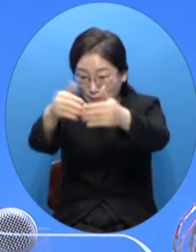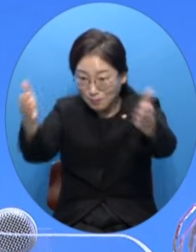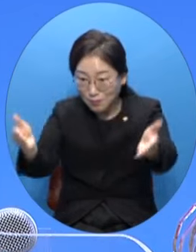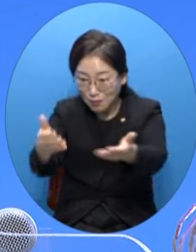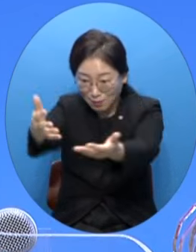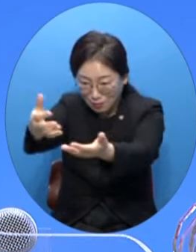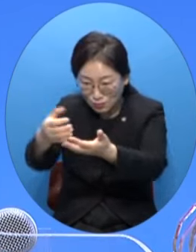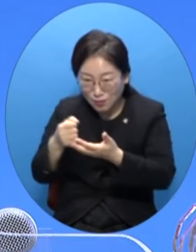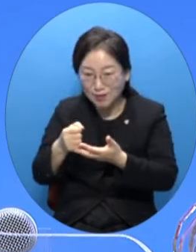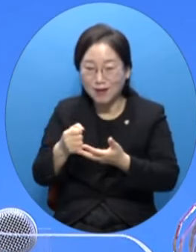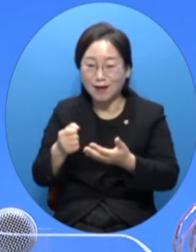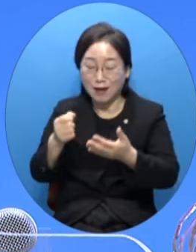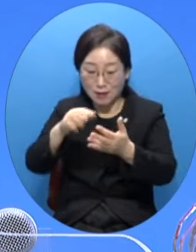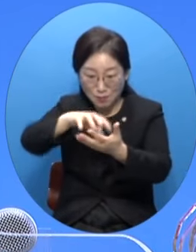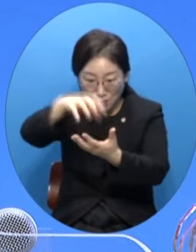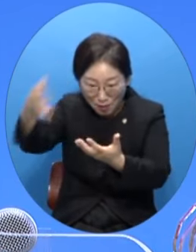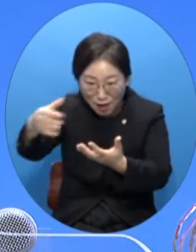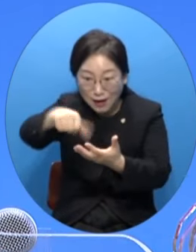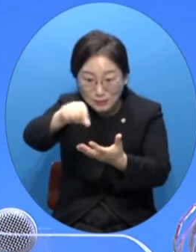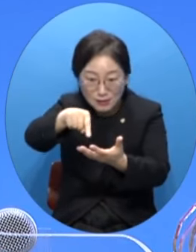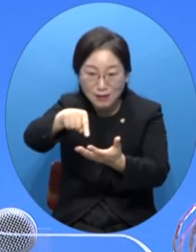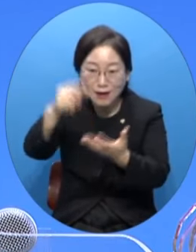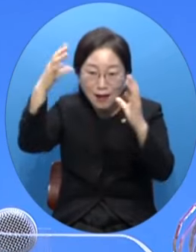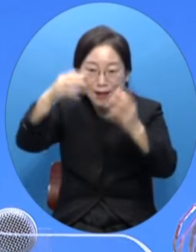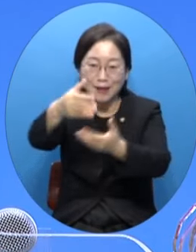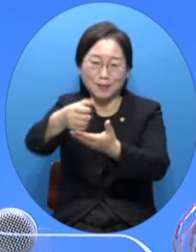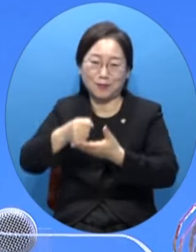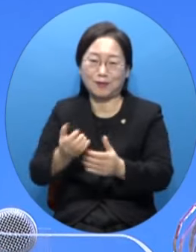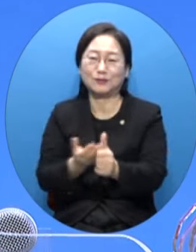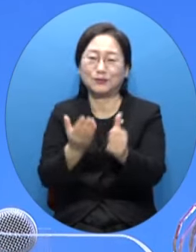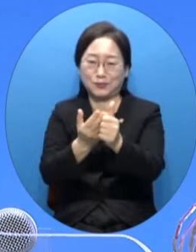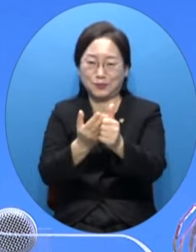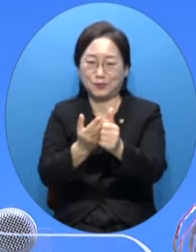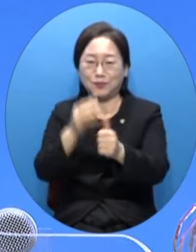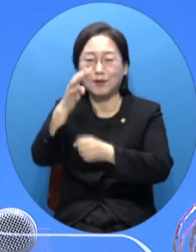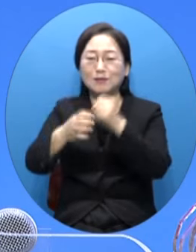자기의 양자로 삼았습니다. 그래서 처음 40년 동안을 그는